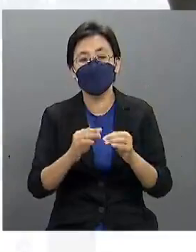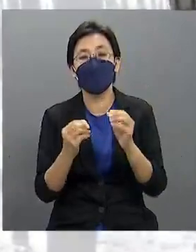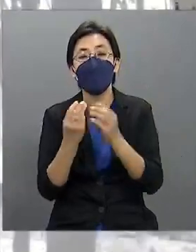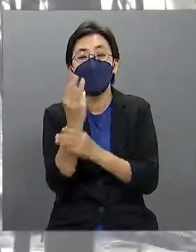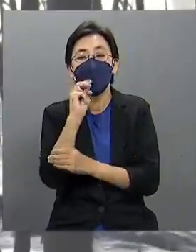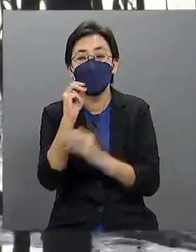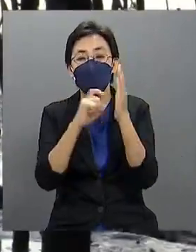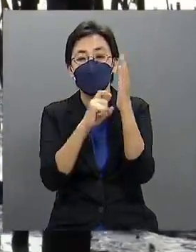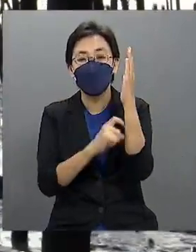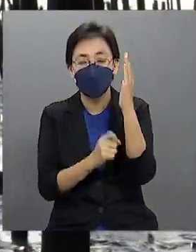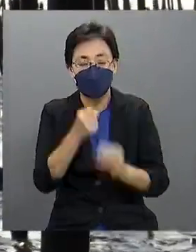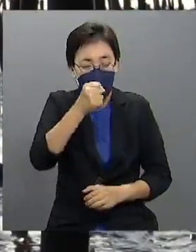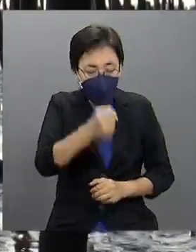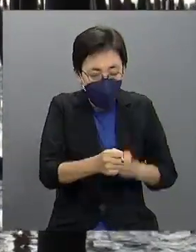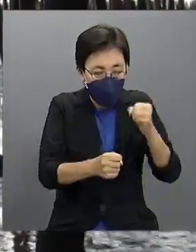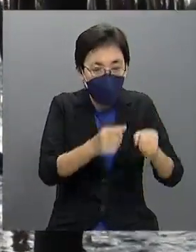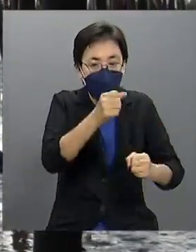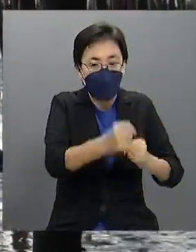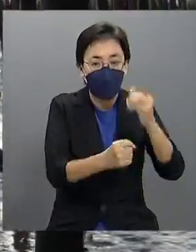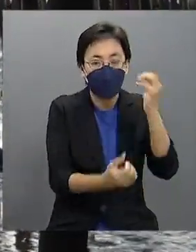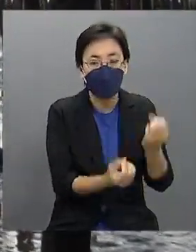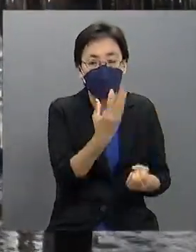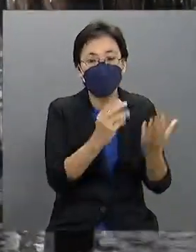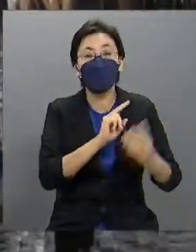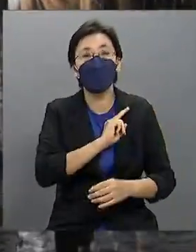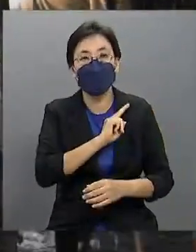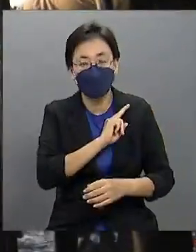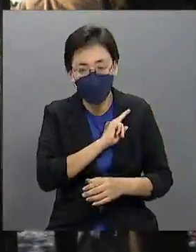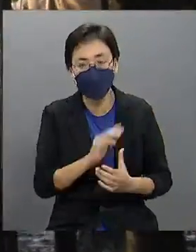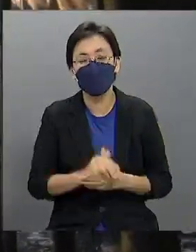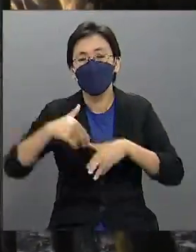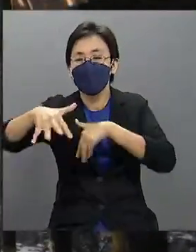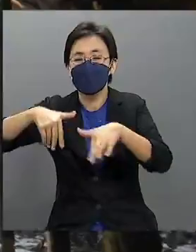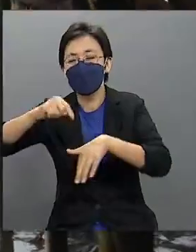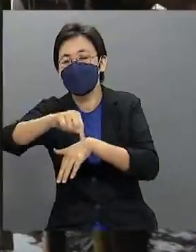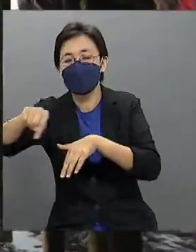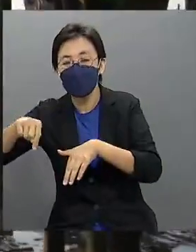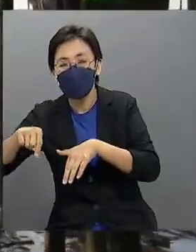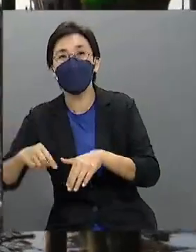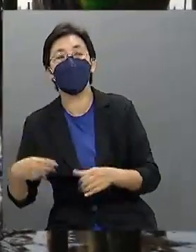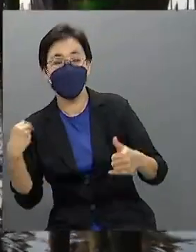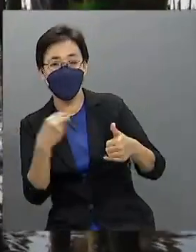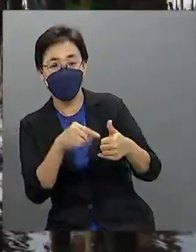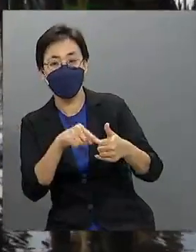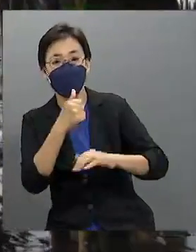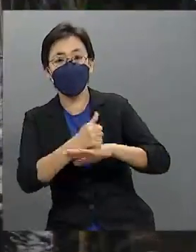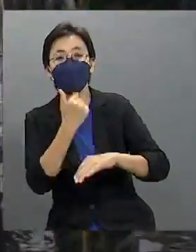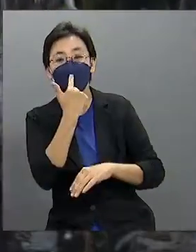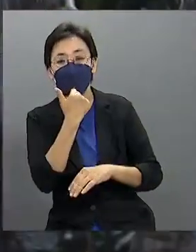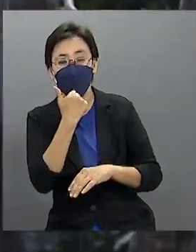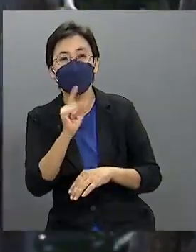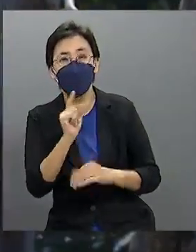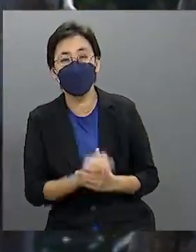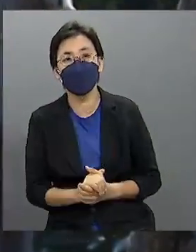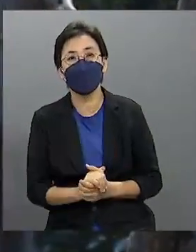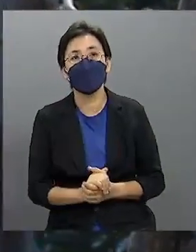าชายเลนด้วยตัวเองในช่วงแรกแรกชะบ้านหลายคนให้ชายาอดิผให่แงว่าผู้บ้าป่าชายเลน